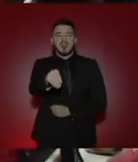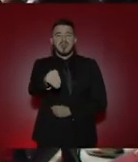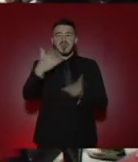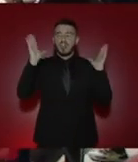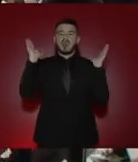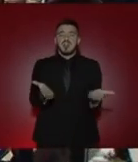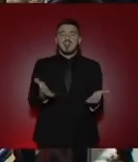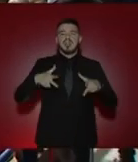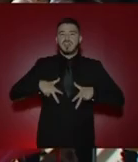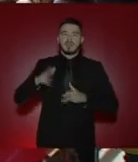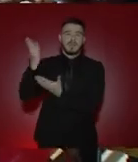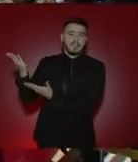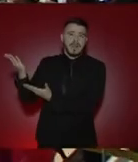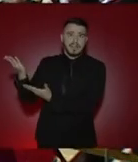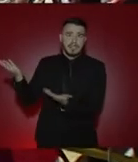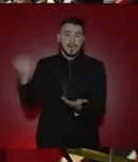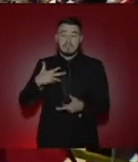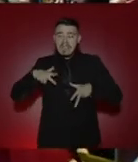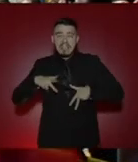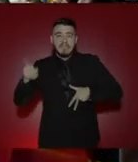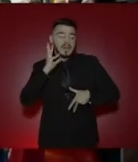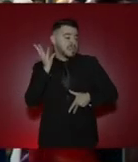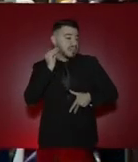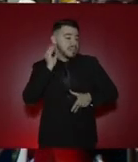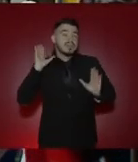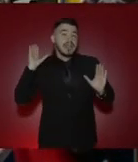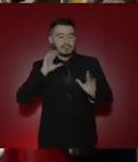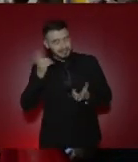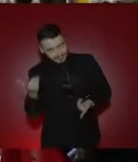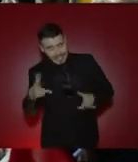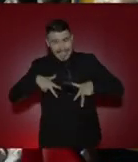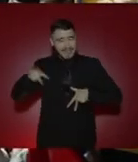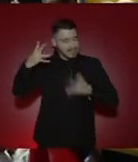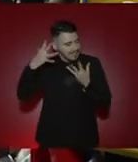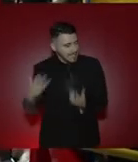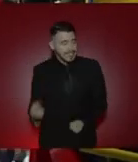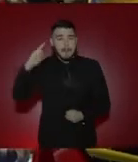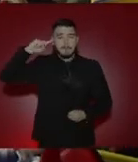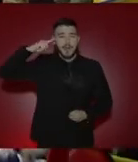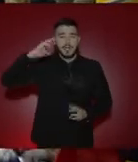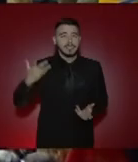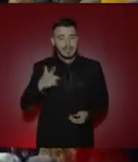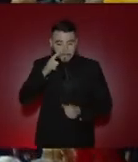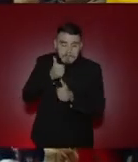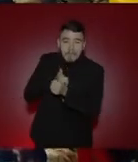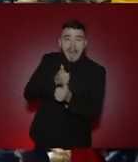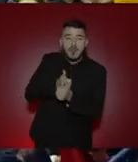προτίμησε όχι να μας ακούει, αλλά να μας κρυφακούει. Γι' αυτό αξίζουμε μια καλύτερη